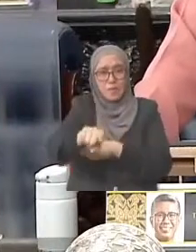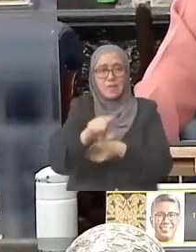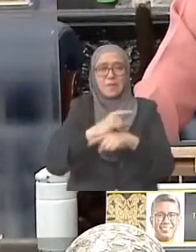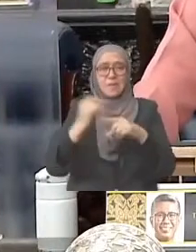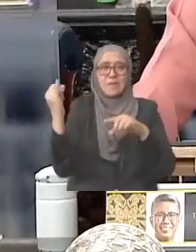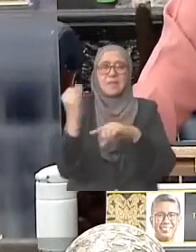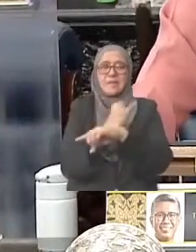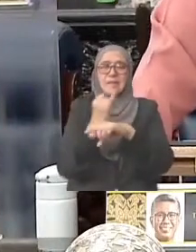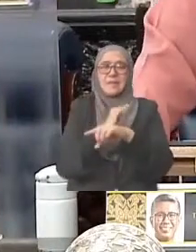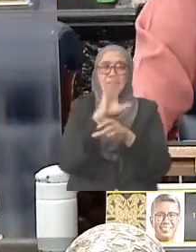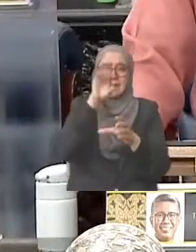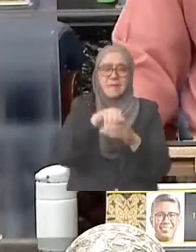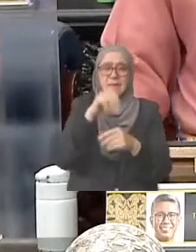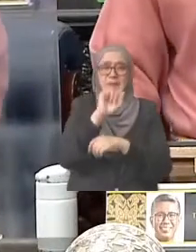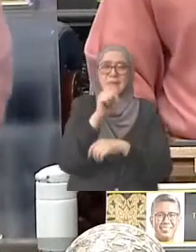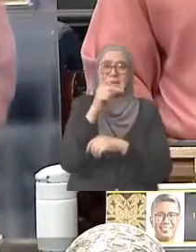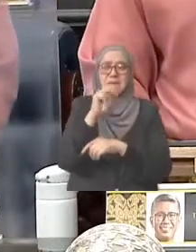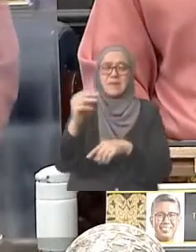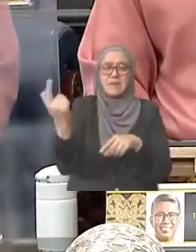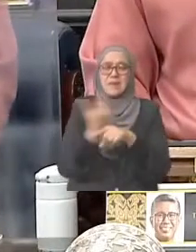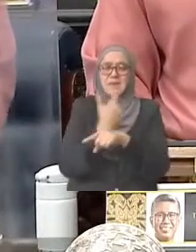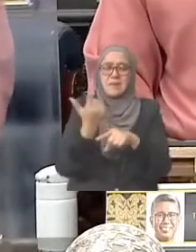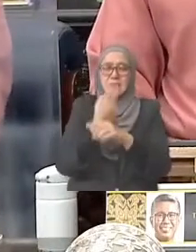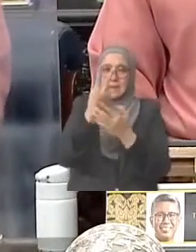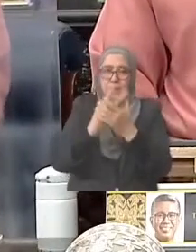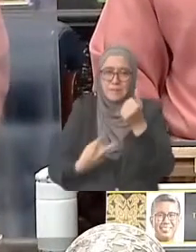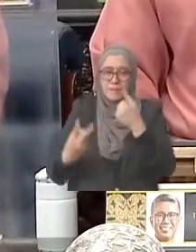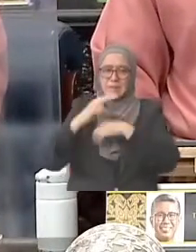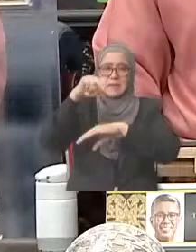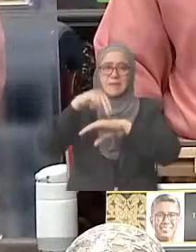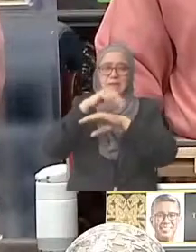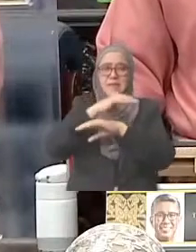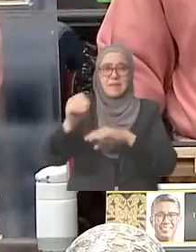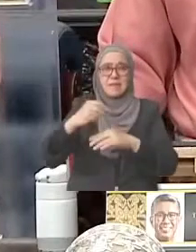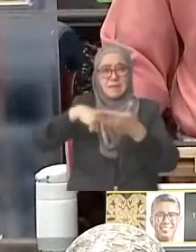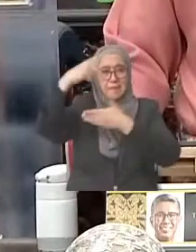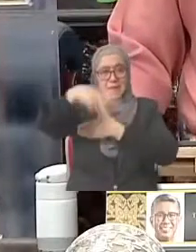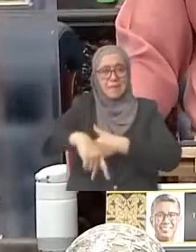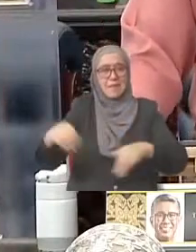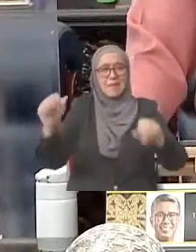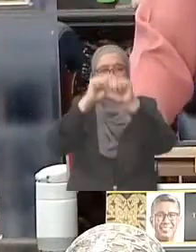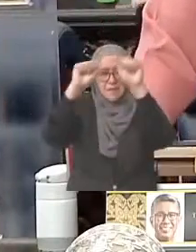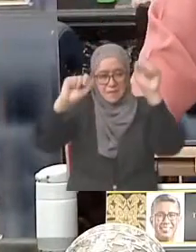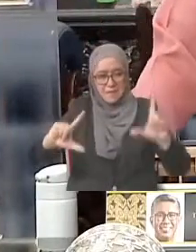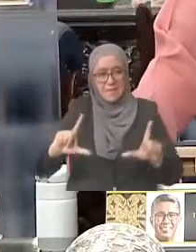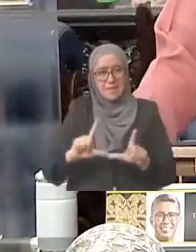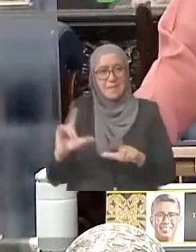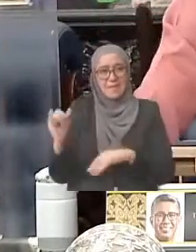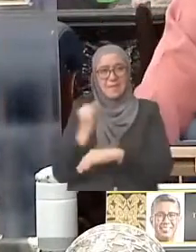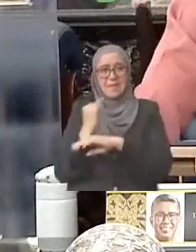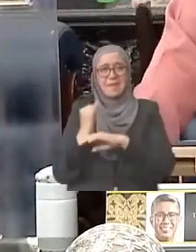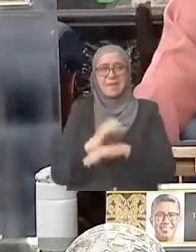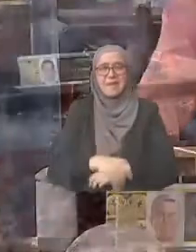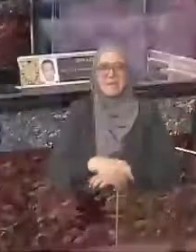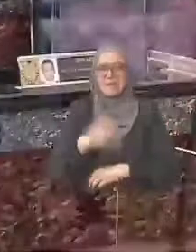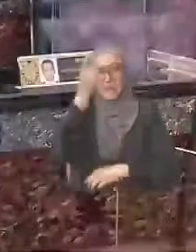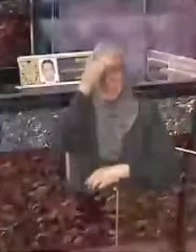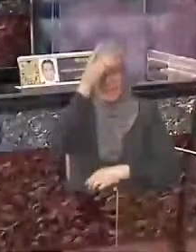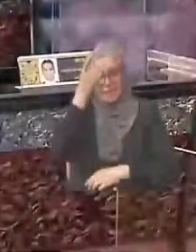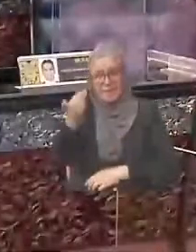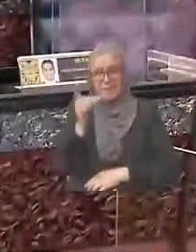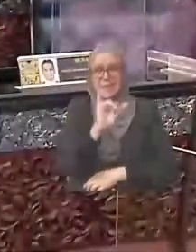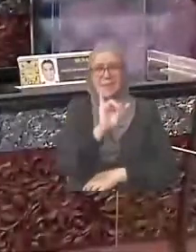termasuk skin latihan 2 dual nasional dan program persegi lahan industri Hai jatuh yang di betul seperti